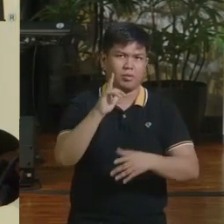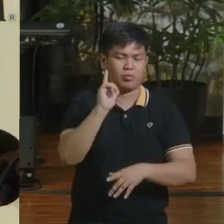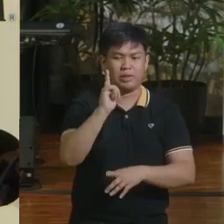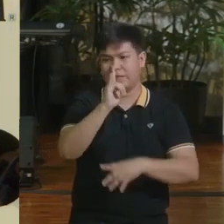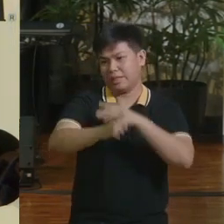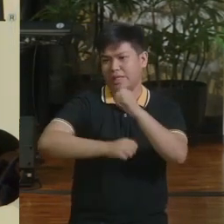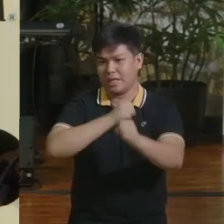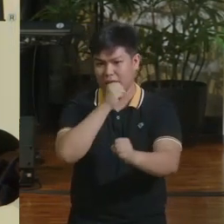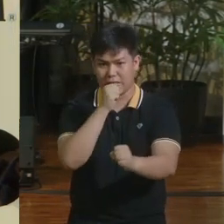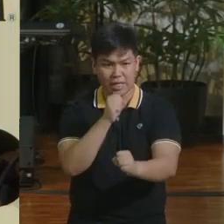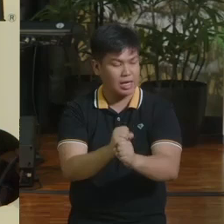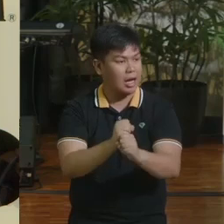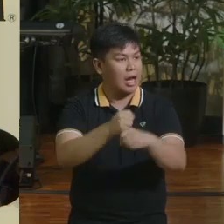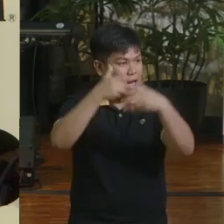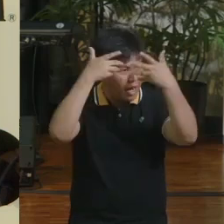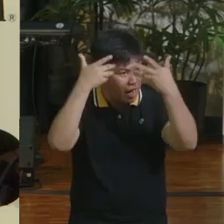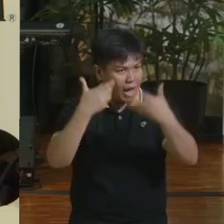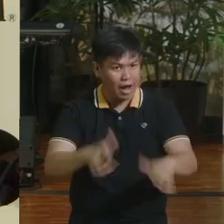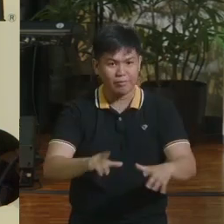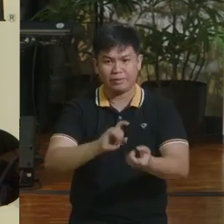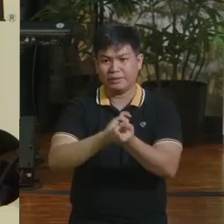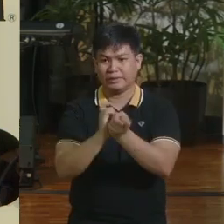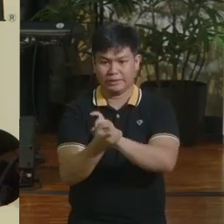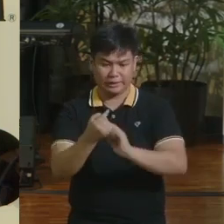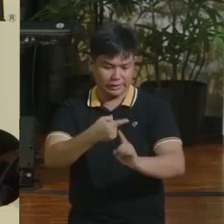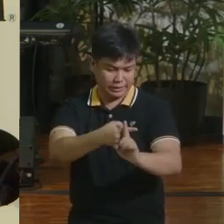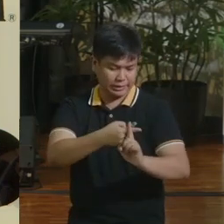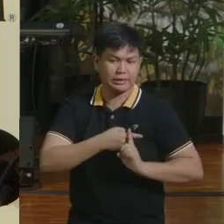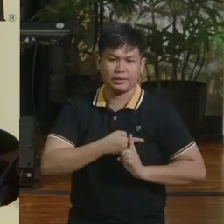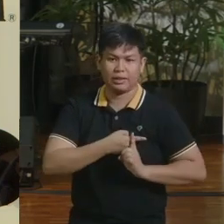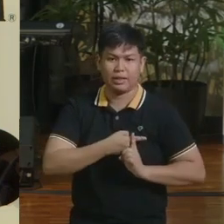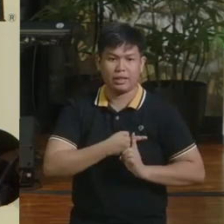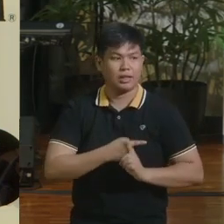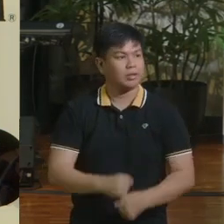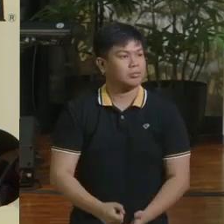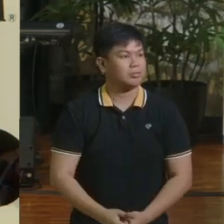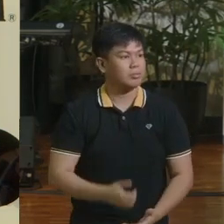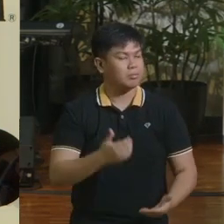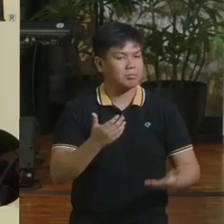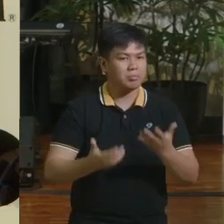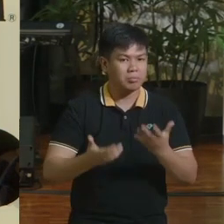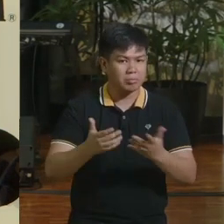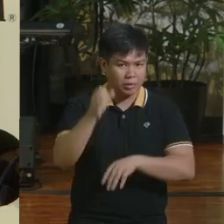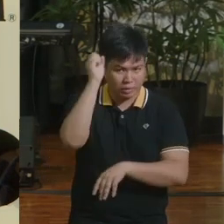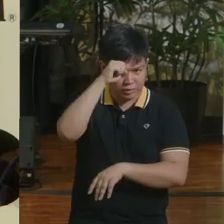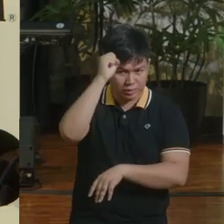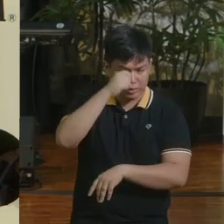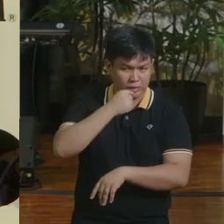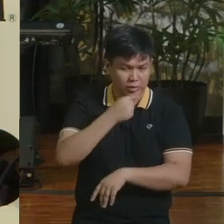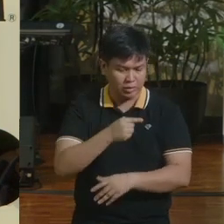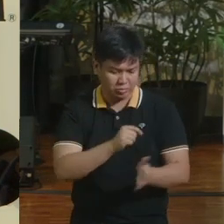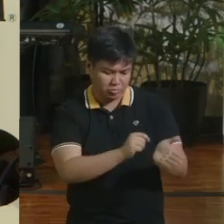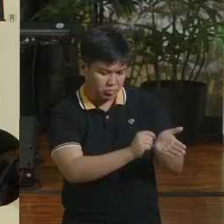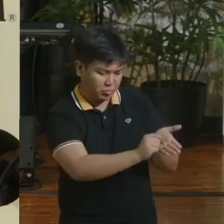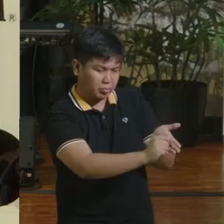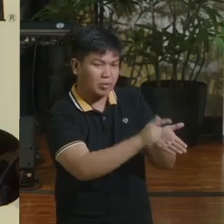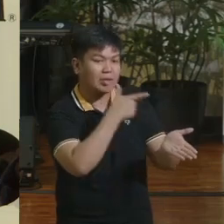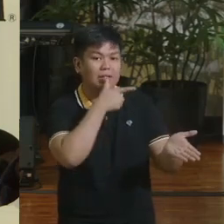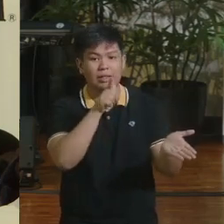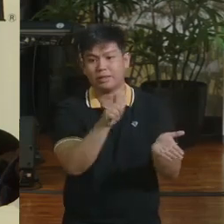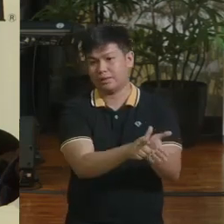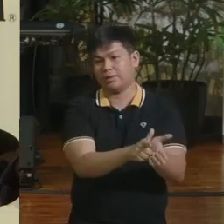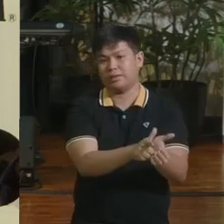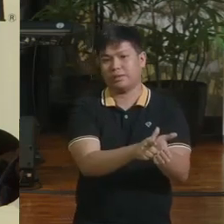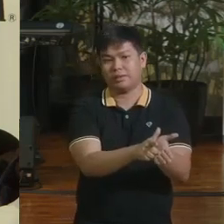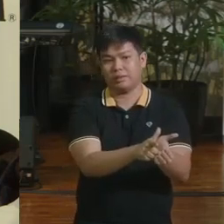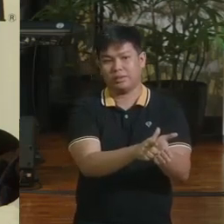years pagkatapos po ng kanyang conversion. Ang sabi ng mga eksperto, sinulat niya ito